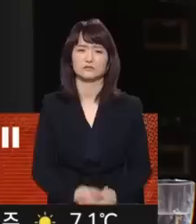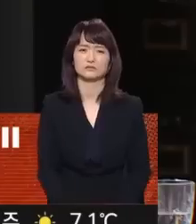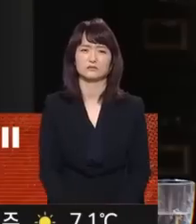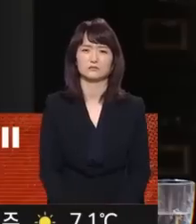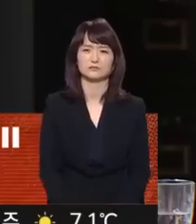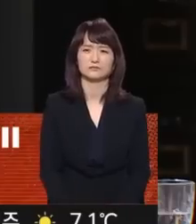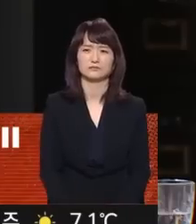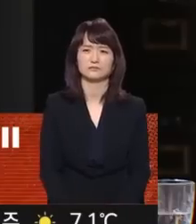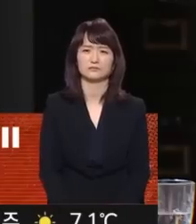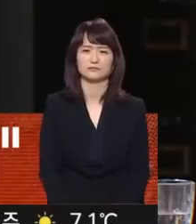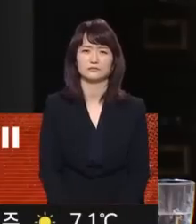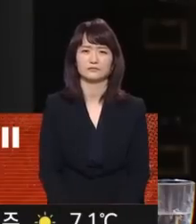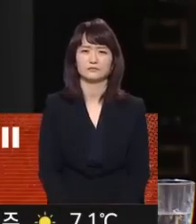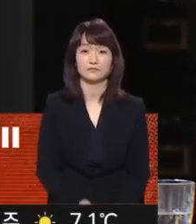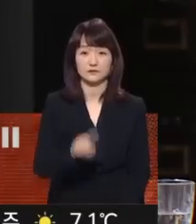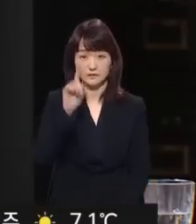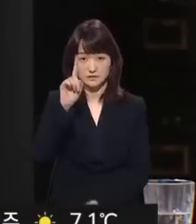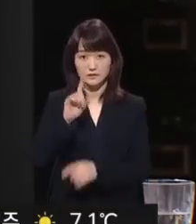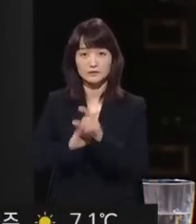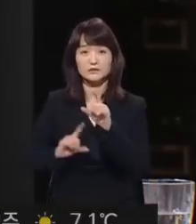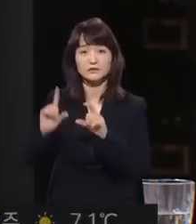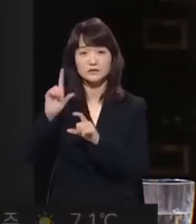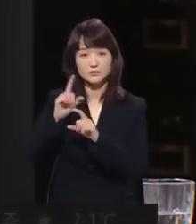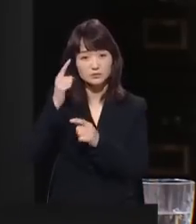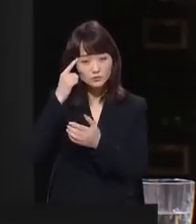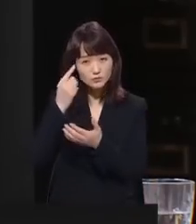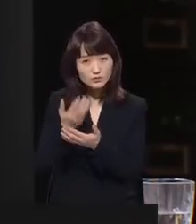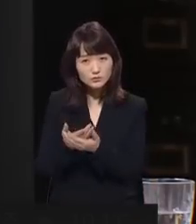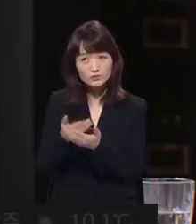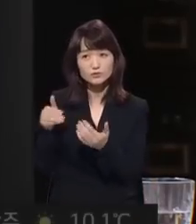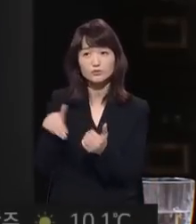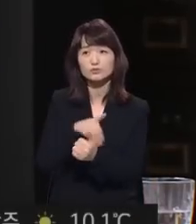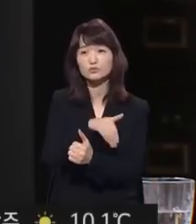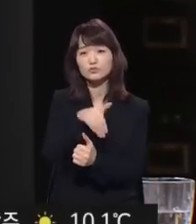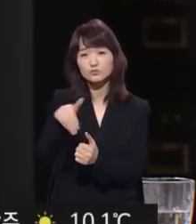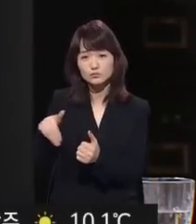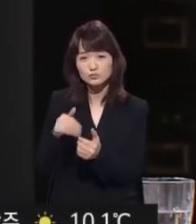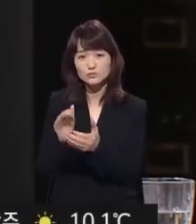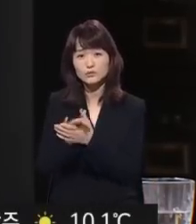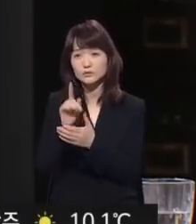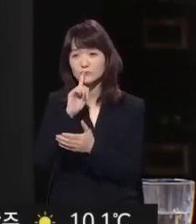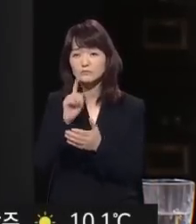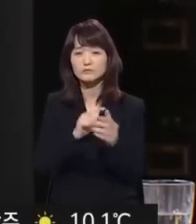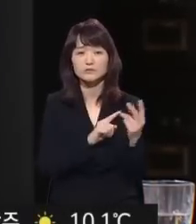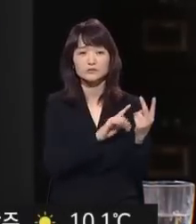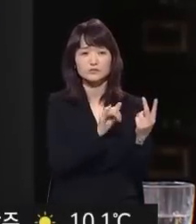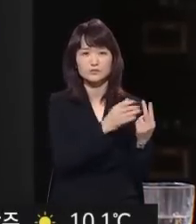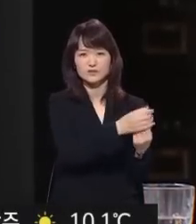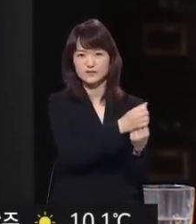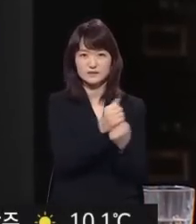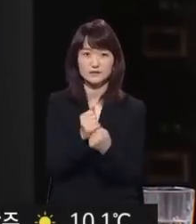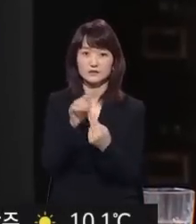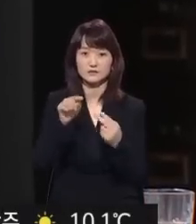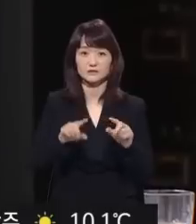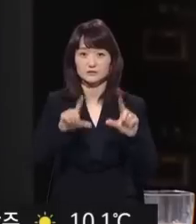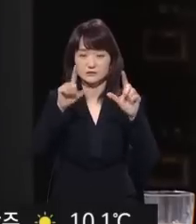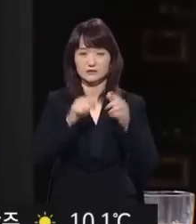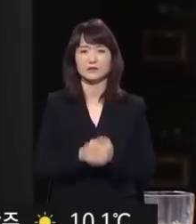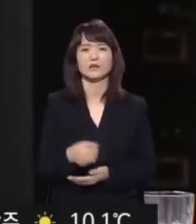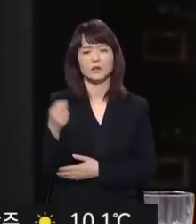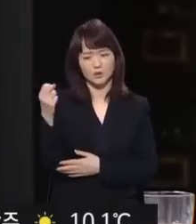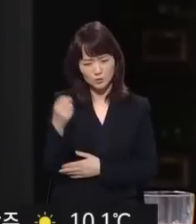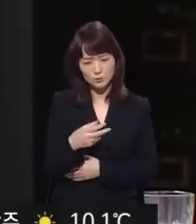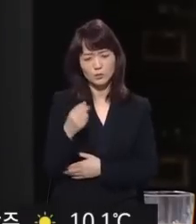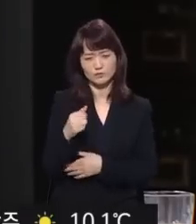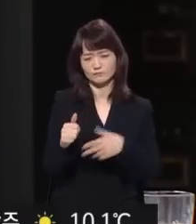한 가지 더 충격적인게이 주변 친구들 주장에 따르면 입건된 그날 당일에도 저 짓을 또